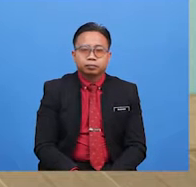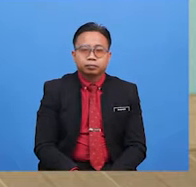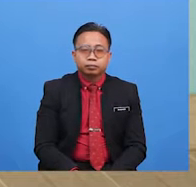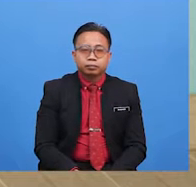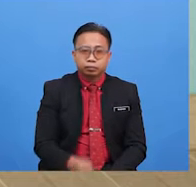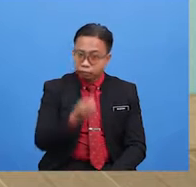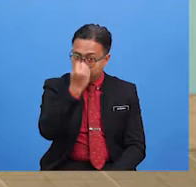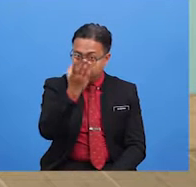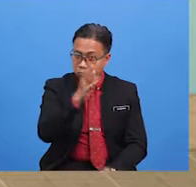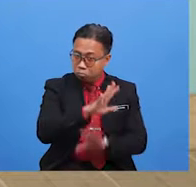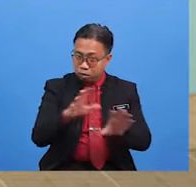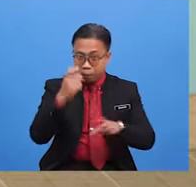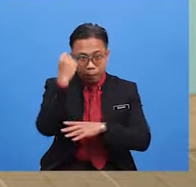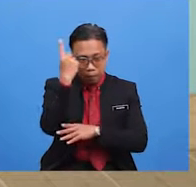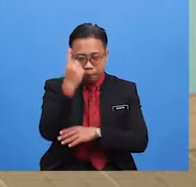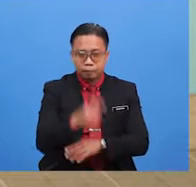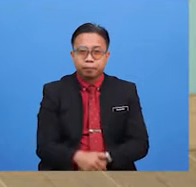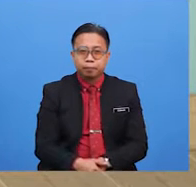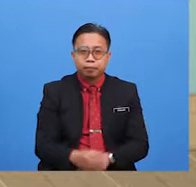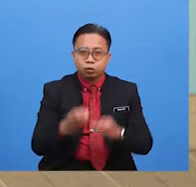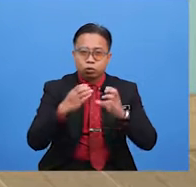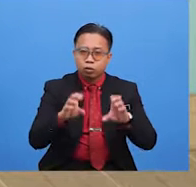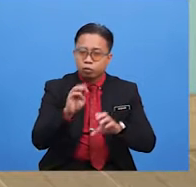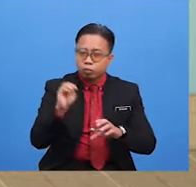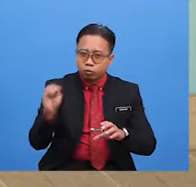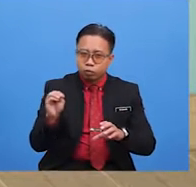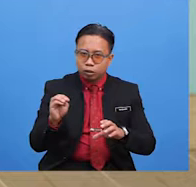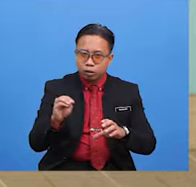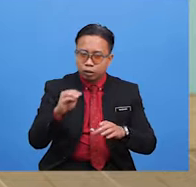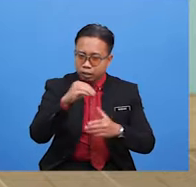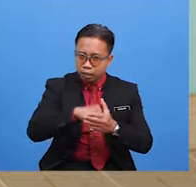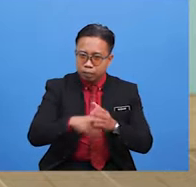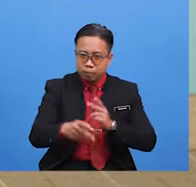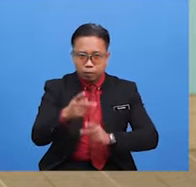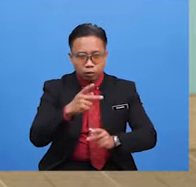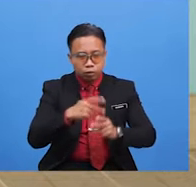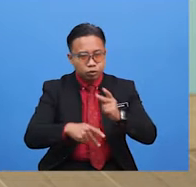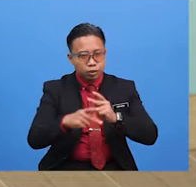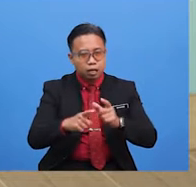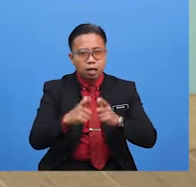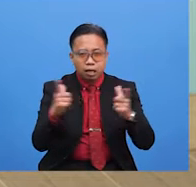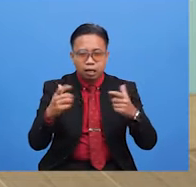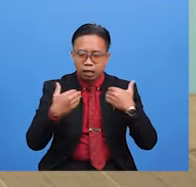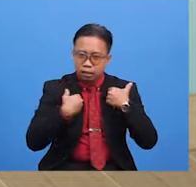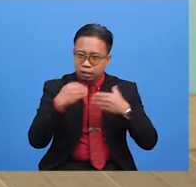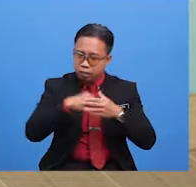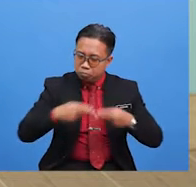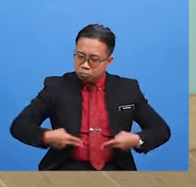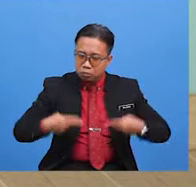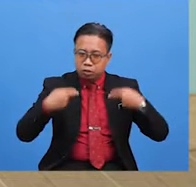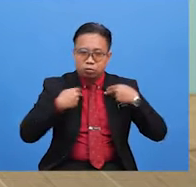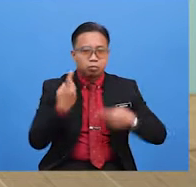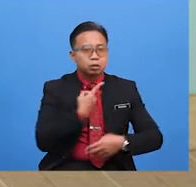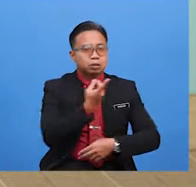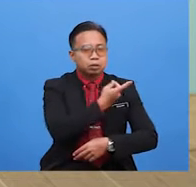Jelas tak murid-murid? Cuba murid-murid aplikasikan dalam proses-proses lain yang berada dalam kehidupan seharian